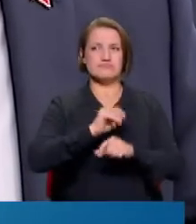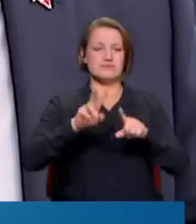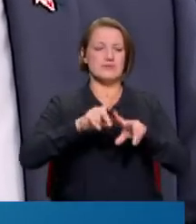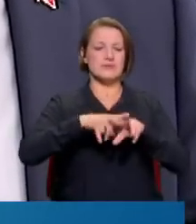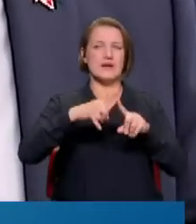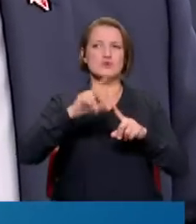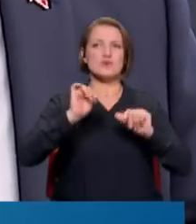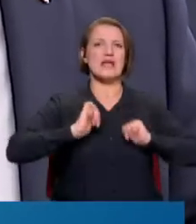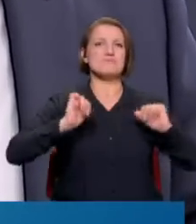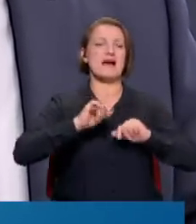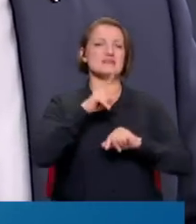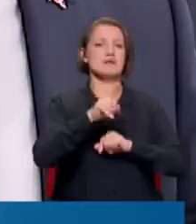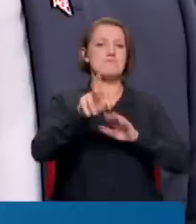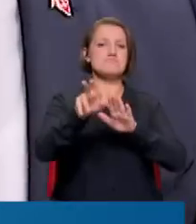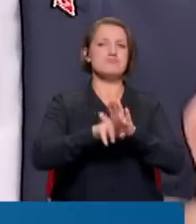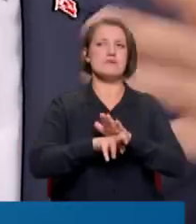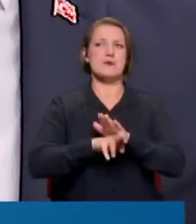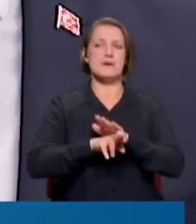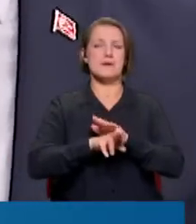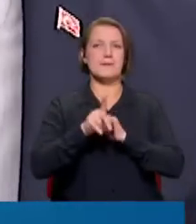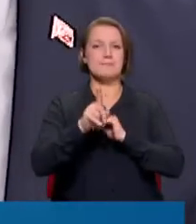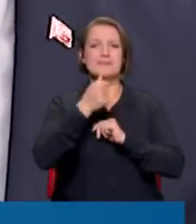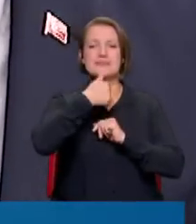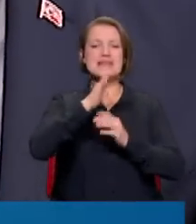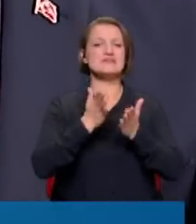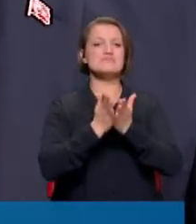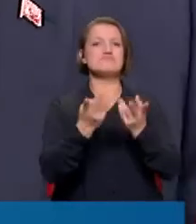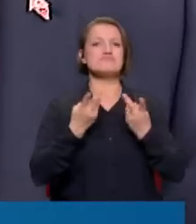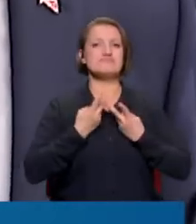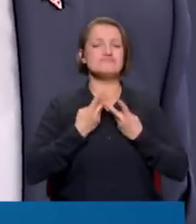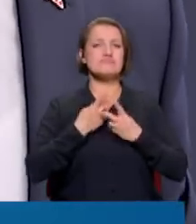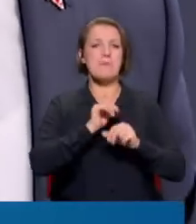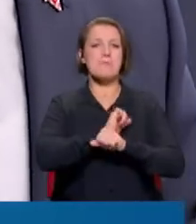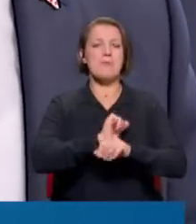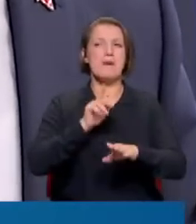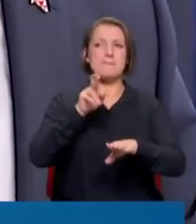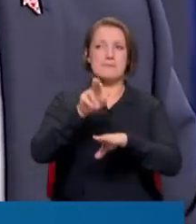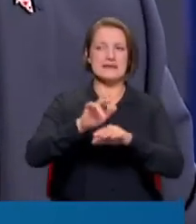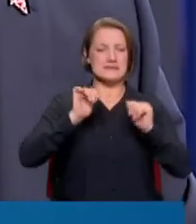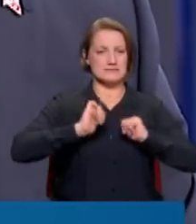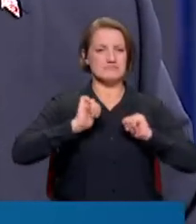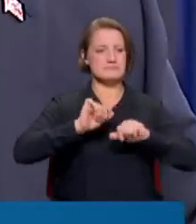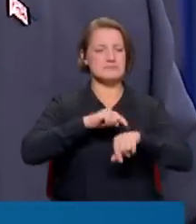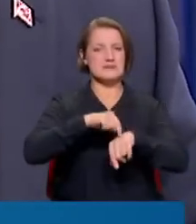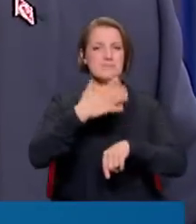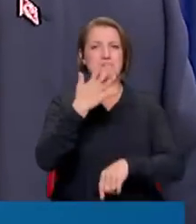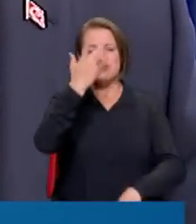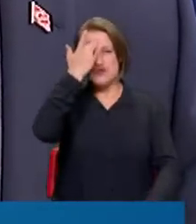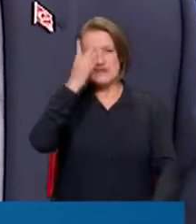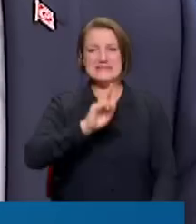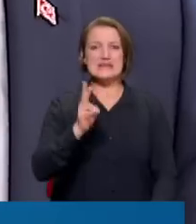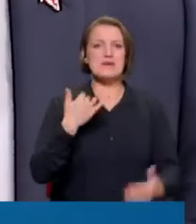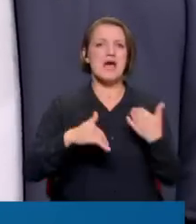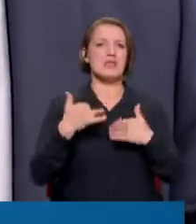tatbikatında yalnız muavenet adlı Deniz gemimizi bombaladılar tatbikat esnasında 5 şehidimiz 20